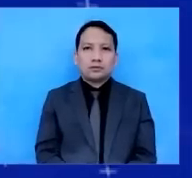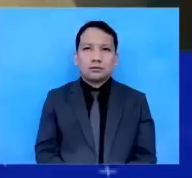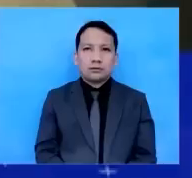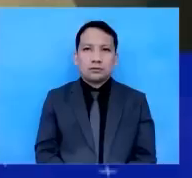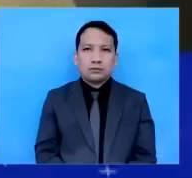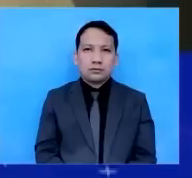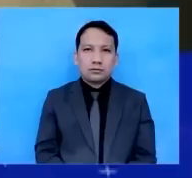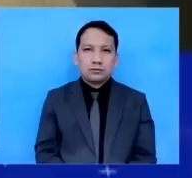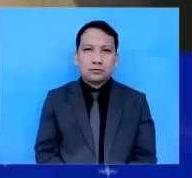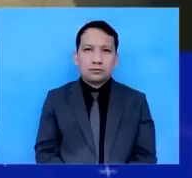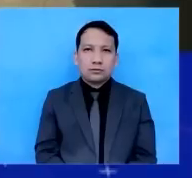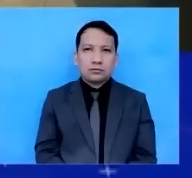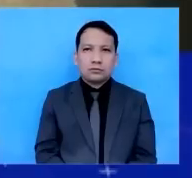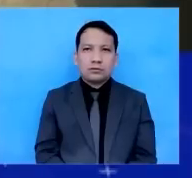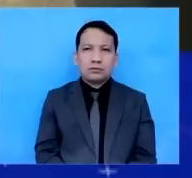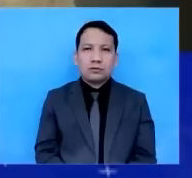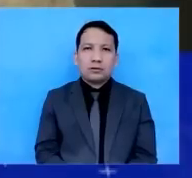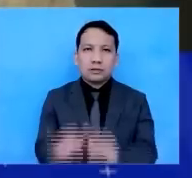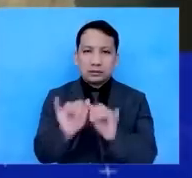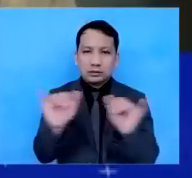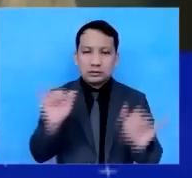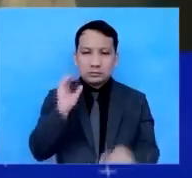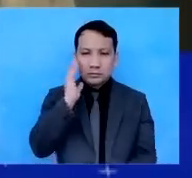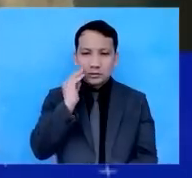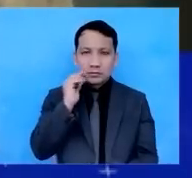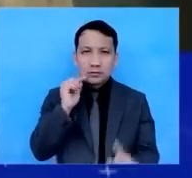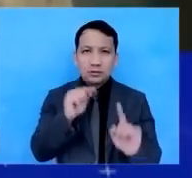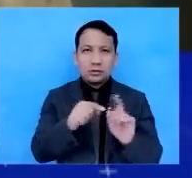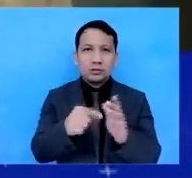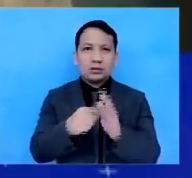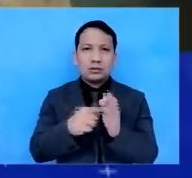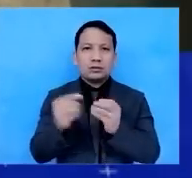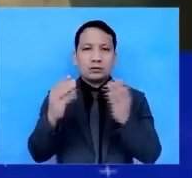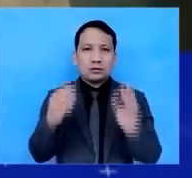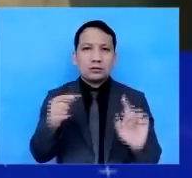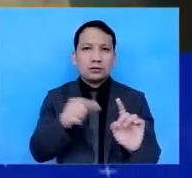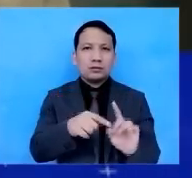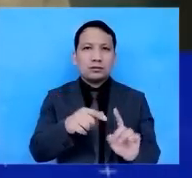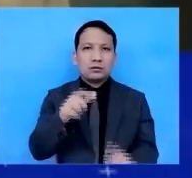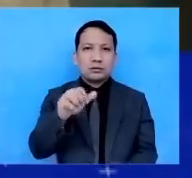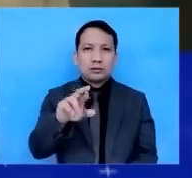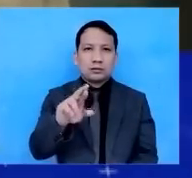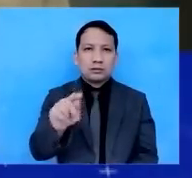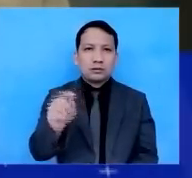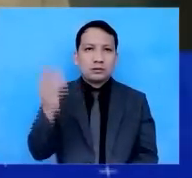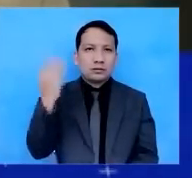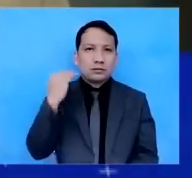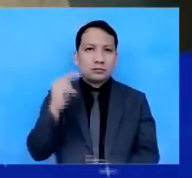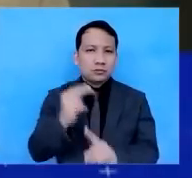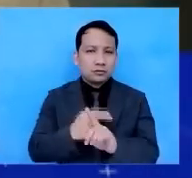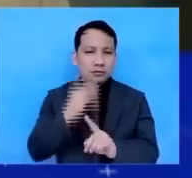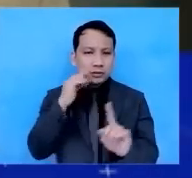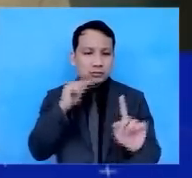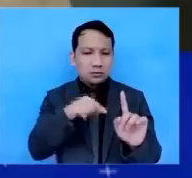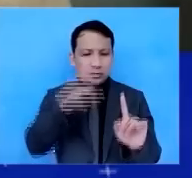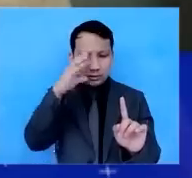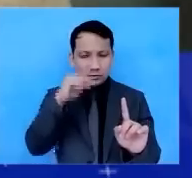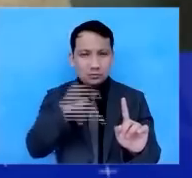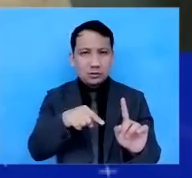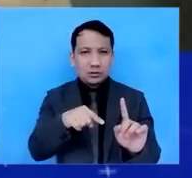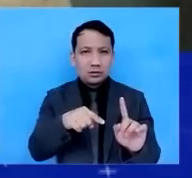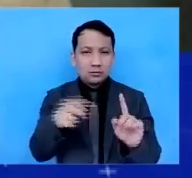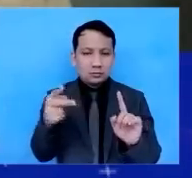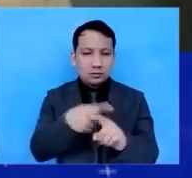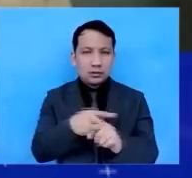Yan yung pre. Halos ganyan din ang naranasan ng recruitment manager na si Art nitong nakarang Nobyembre. Ang lalaki raw na tinangkang mambiktima sa